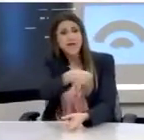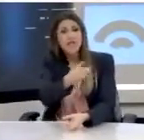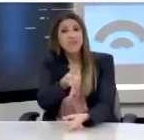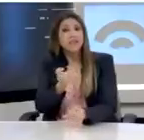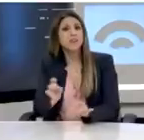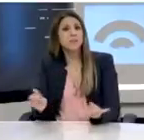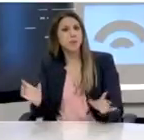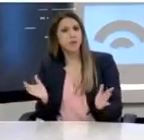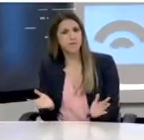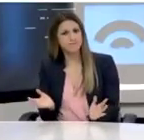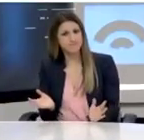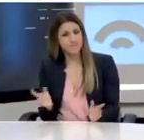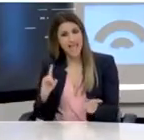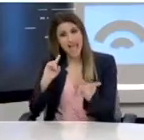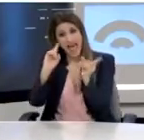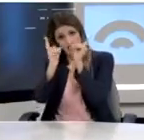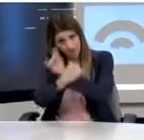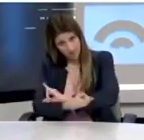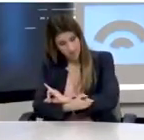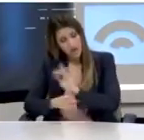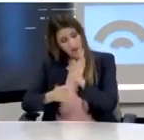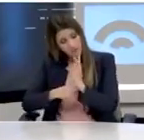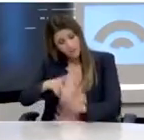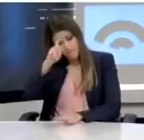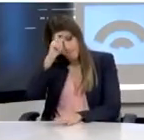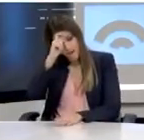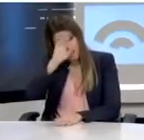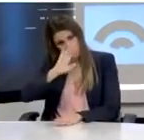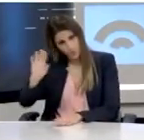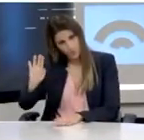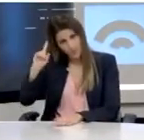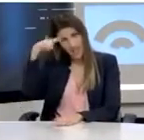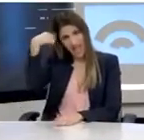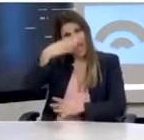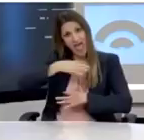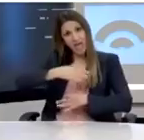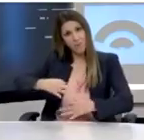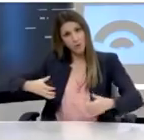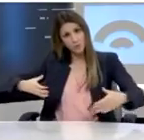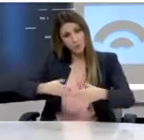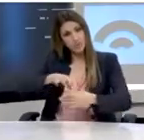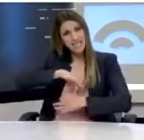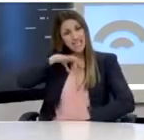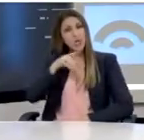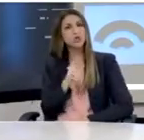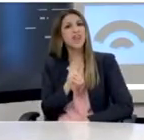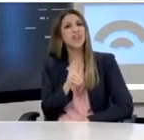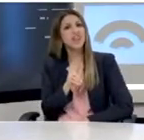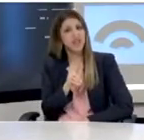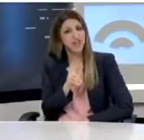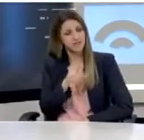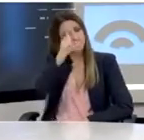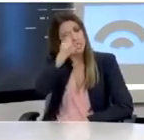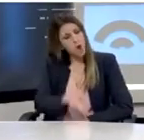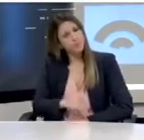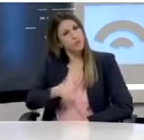Σε αντίθεση, και οφείλω να το ομολογήσω, με τον κοινοβουλευτικό εκπρόσωπο του κόμματός σας, τον κύριο Δένδια, ο οποίος προς